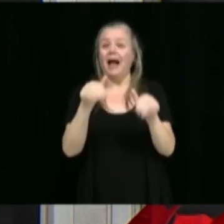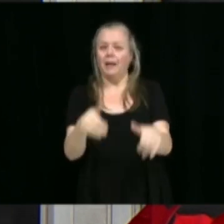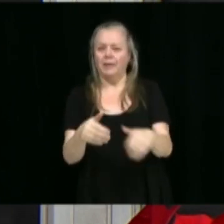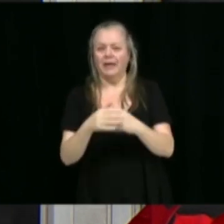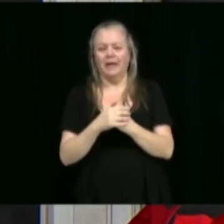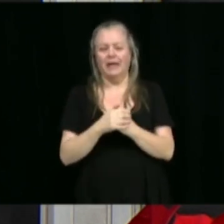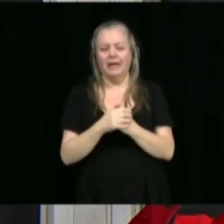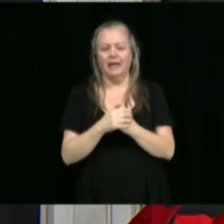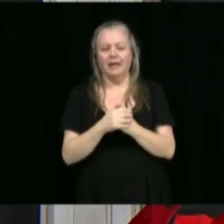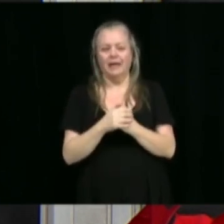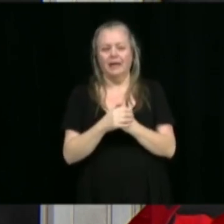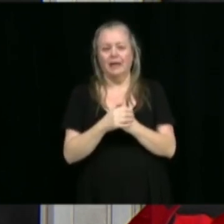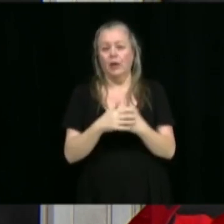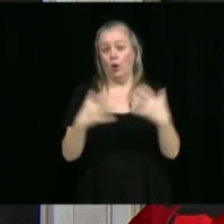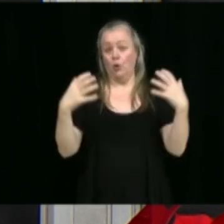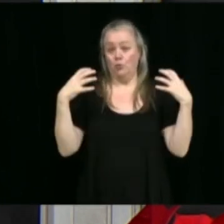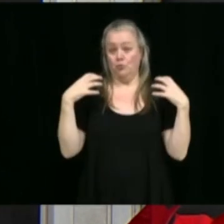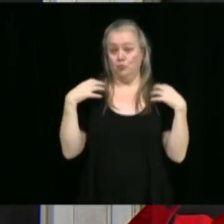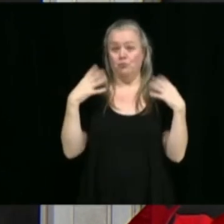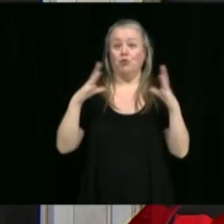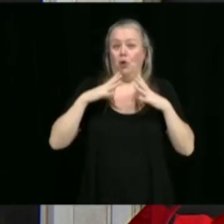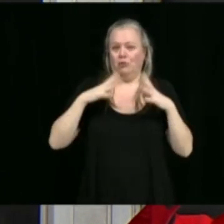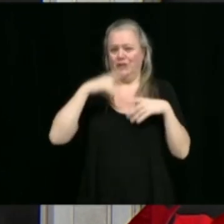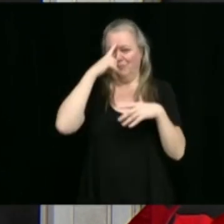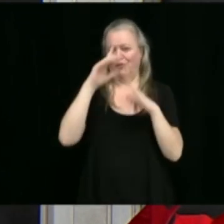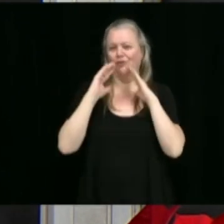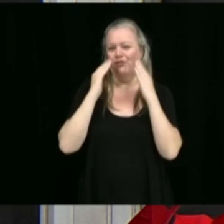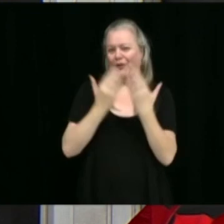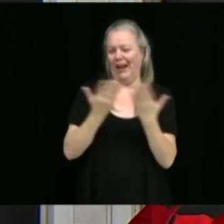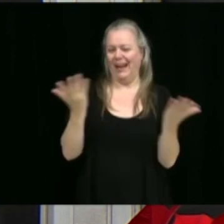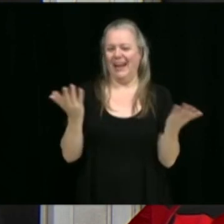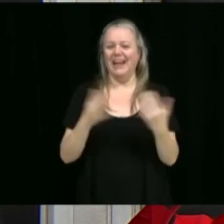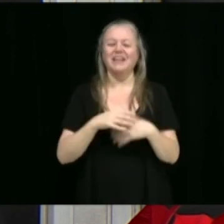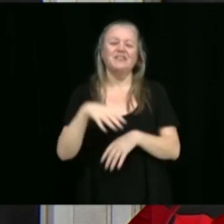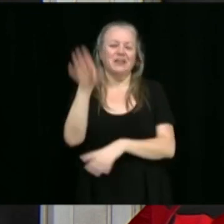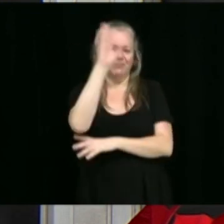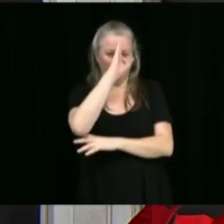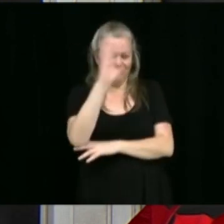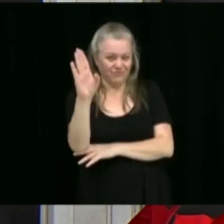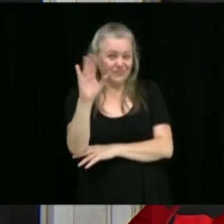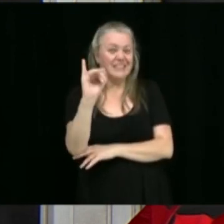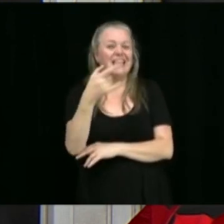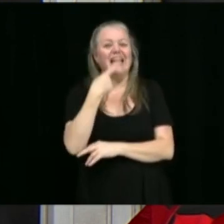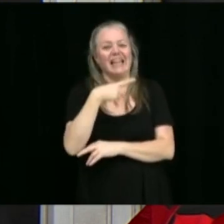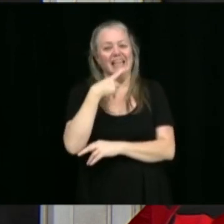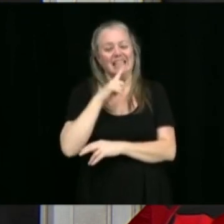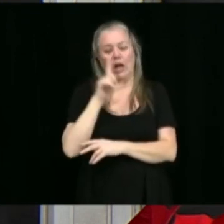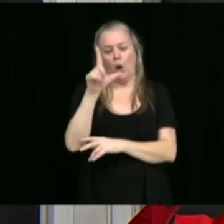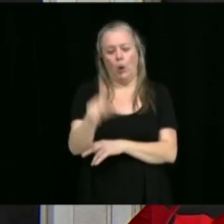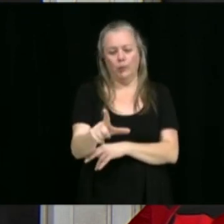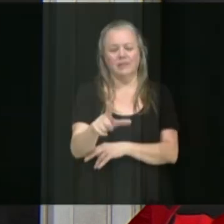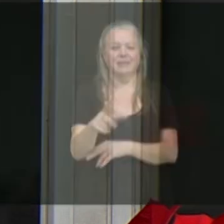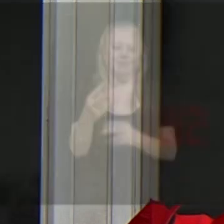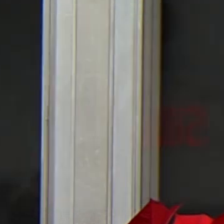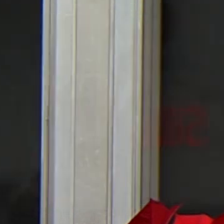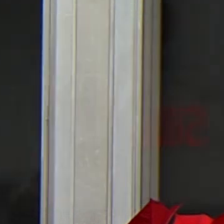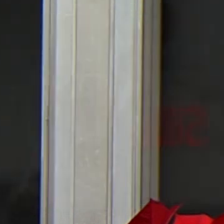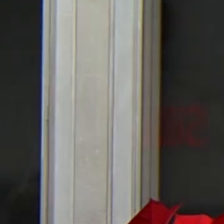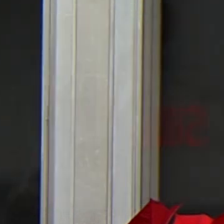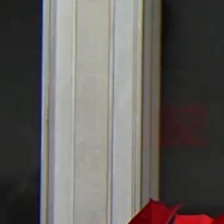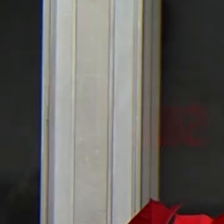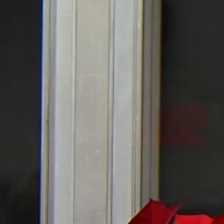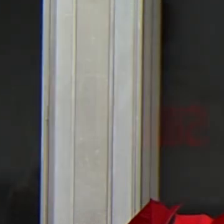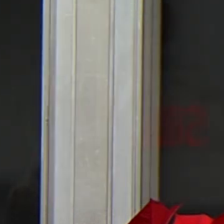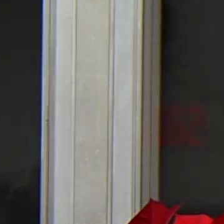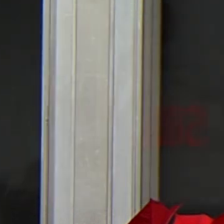sera le congé des fêtes. Donc, salutations à tous et pour ceux que ça intéresse, la semaine prochaine, le budget de la Ville 2024. Bonne